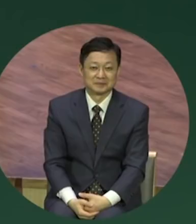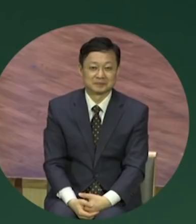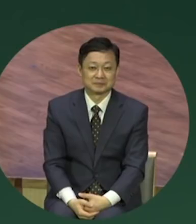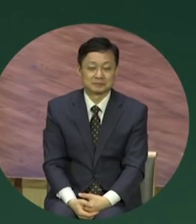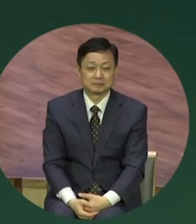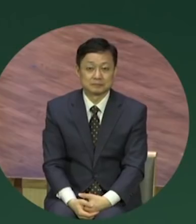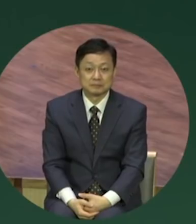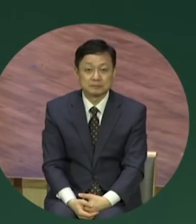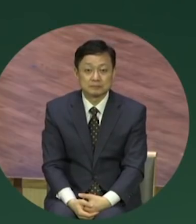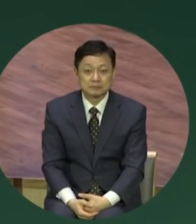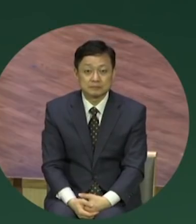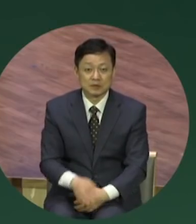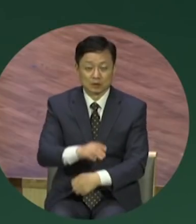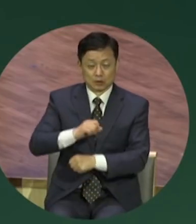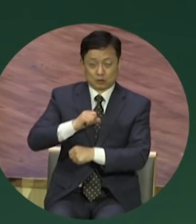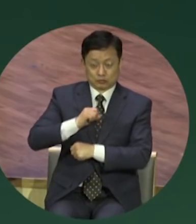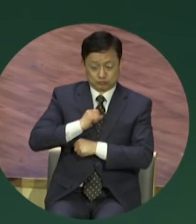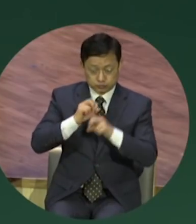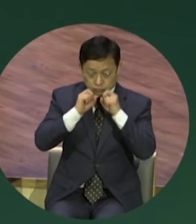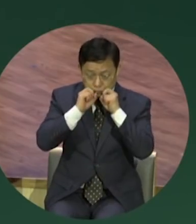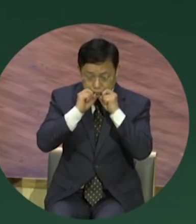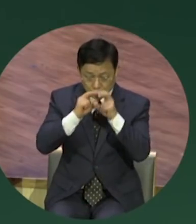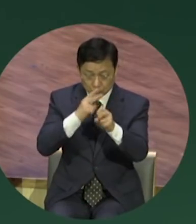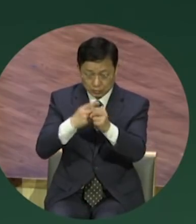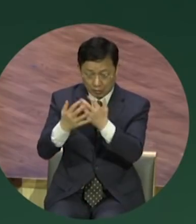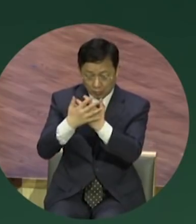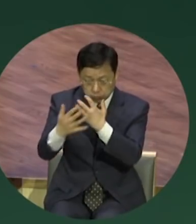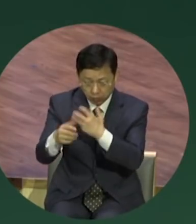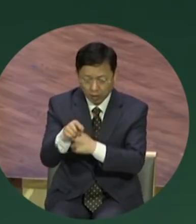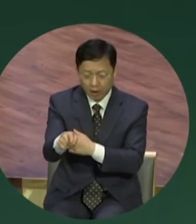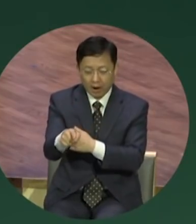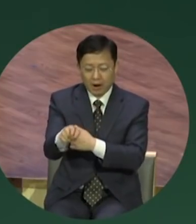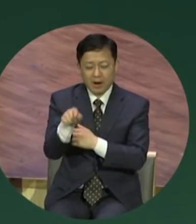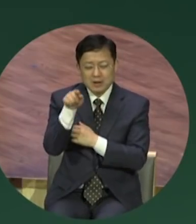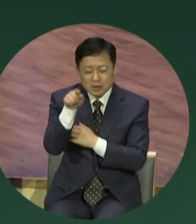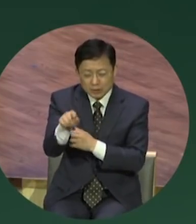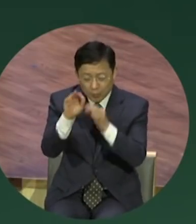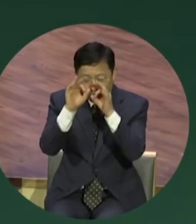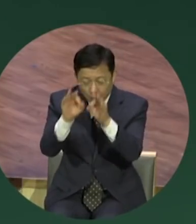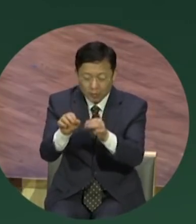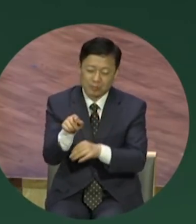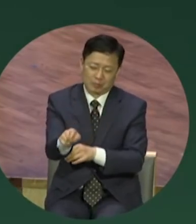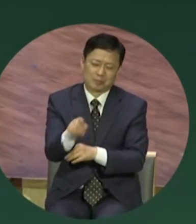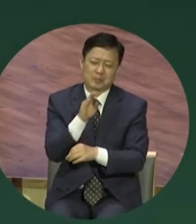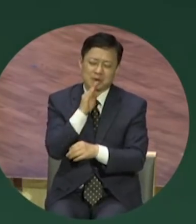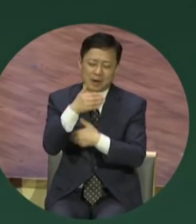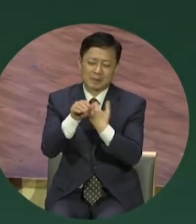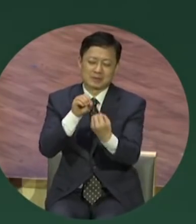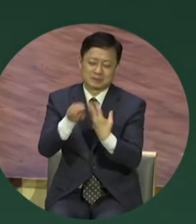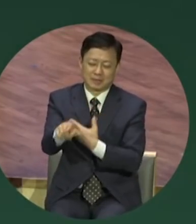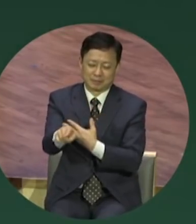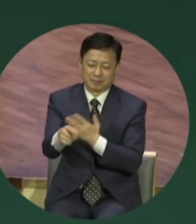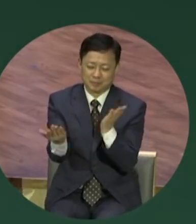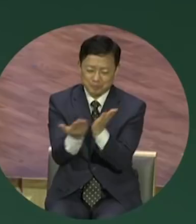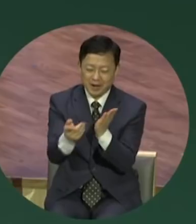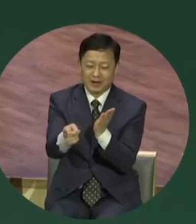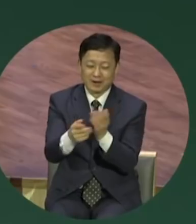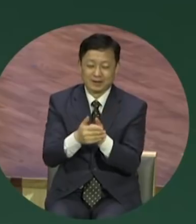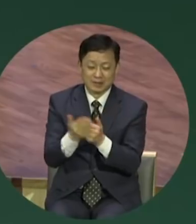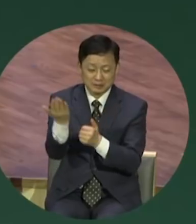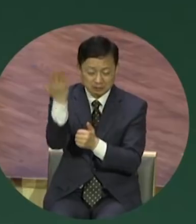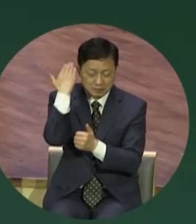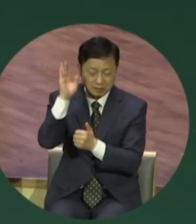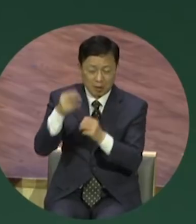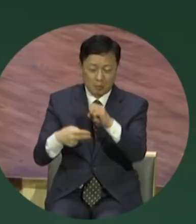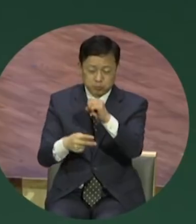여러분 같은 군사이자 있다는 자체가 이거는 전무후무한 응답이요. For me, the fact that military missionaries like you exist itself is